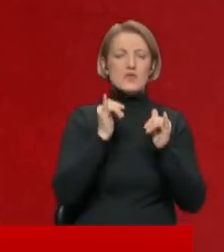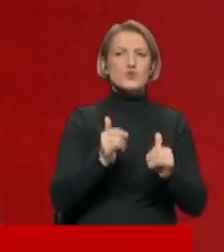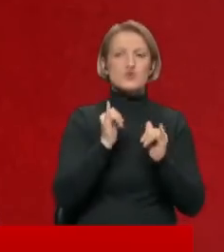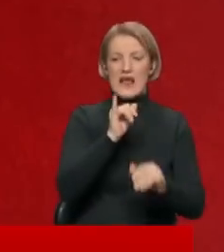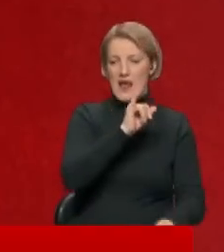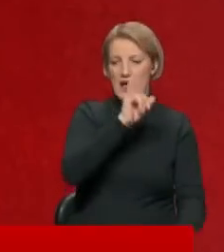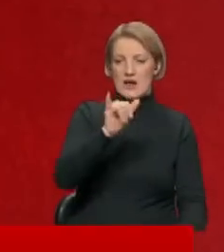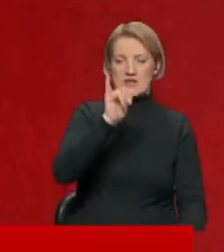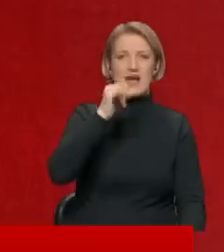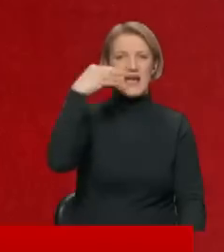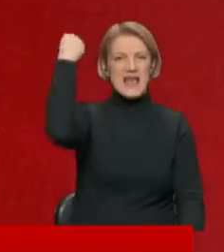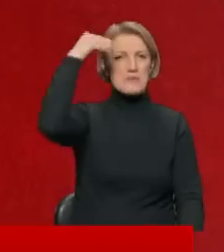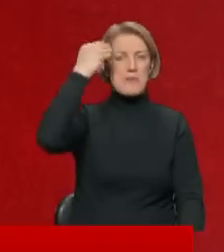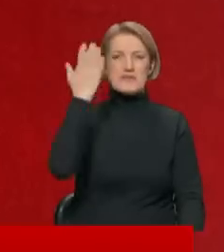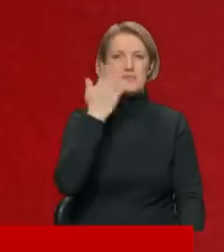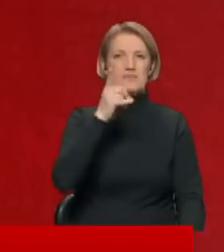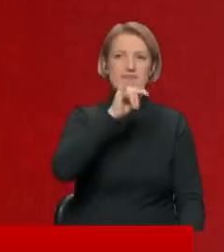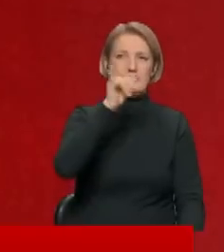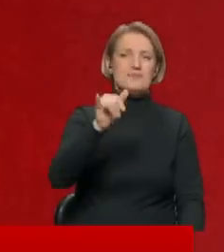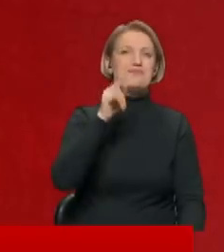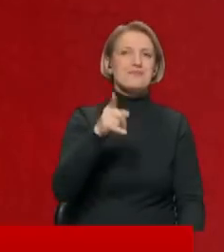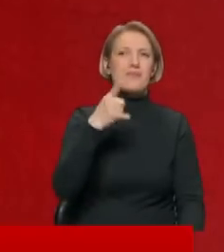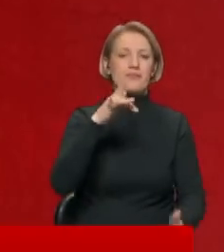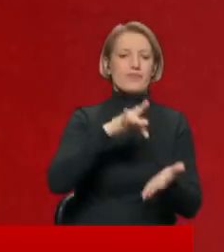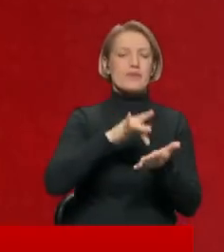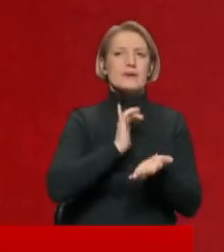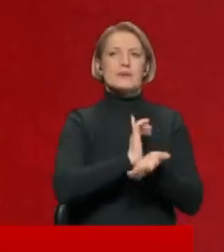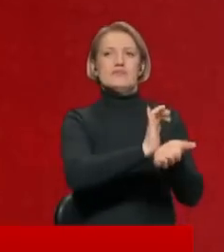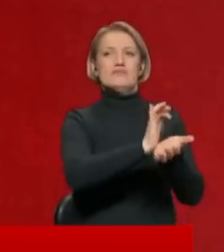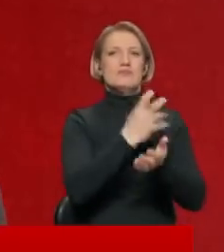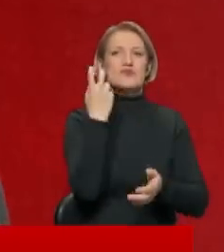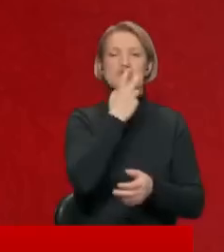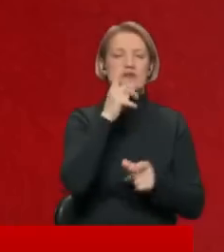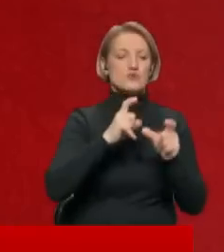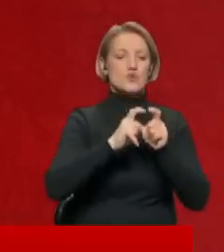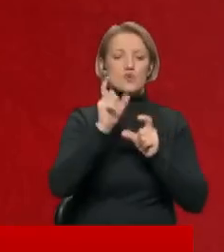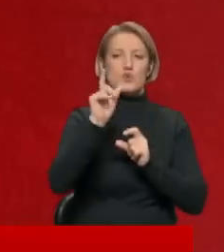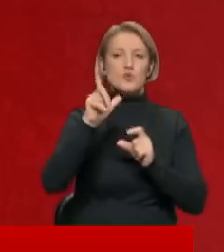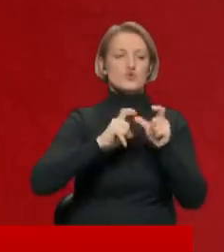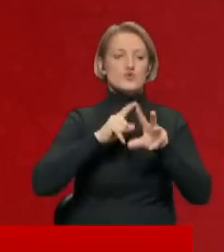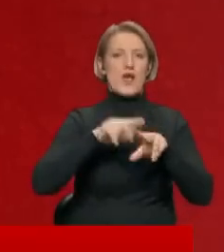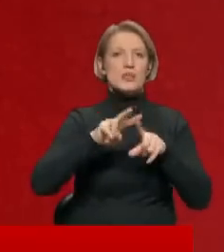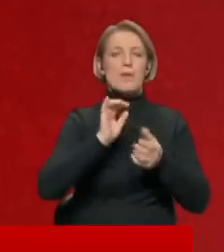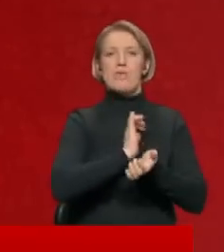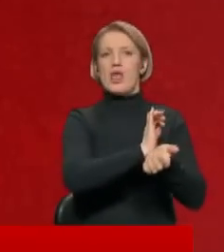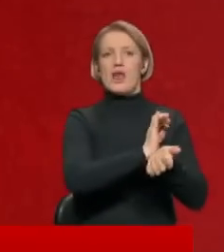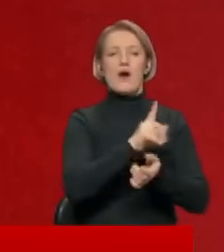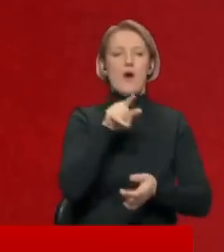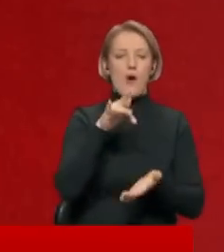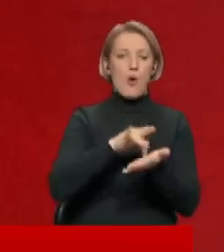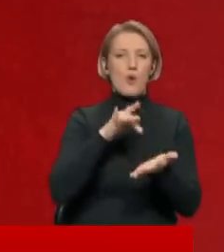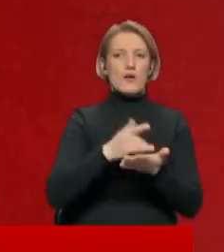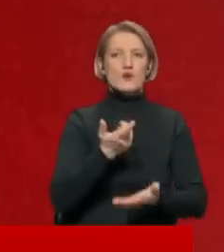eleştiri de imam hatipler eleştirdi diye yani cezaevine attınız şarkıcı Gülçin Burada da ortada çok net